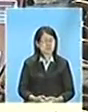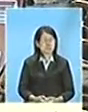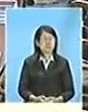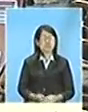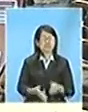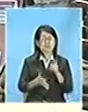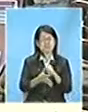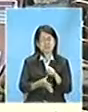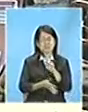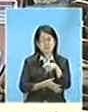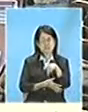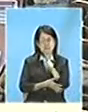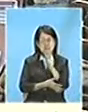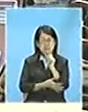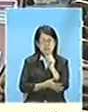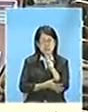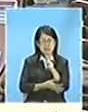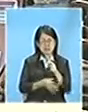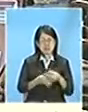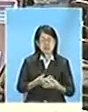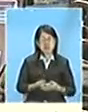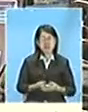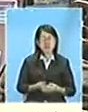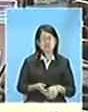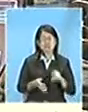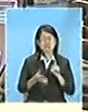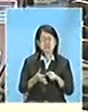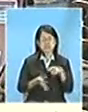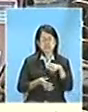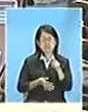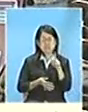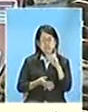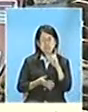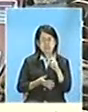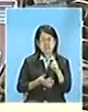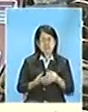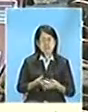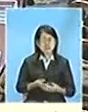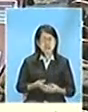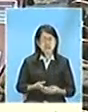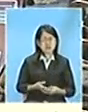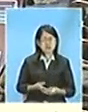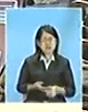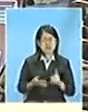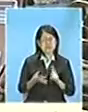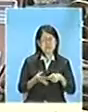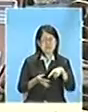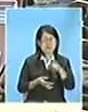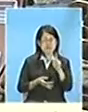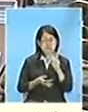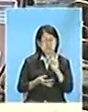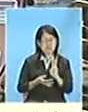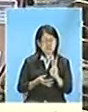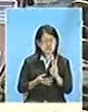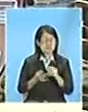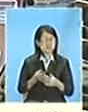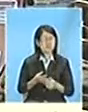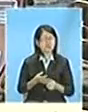ปรเทพสุจริตกุลนายประดิษฐ์ตันวัฒนพงศ์นายประวัติทองสมบู